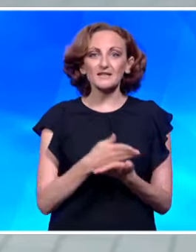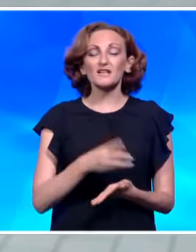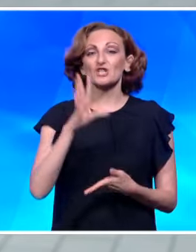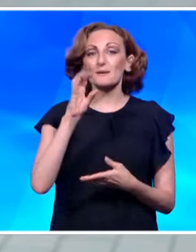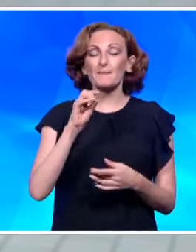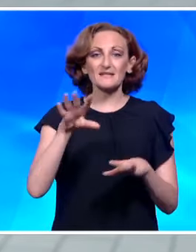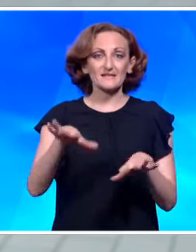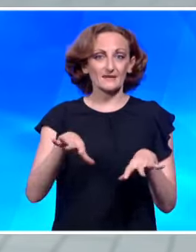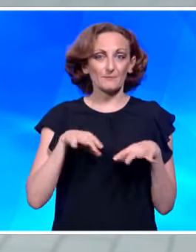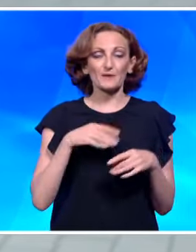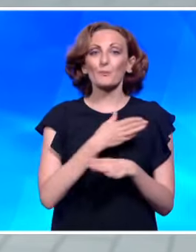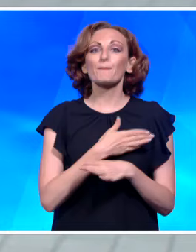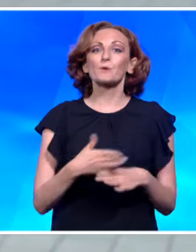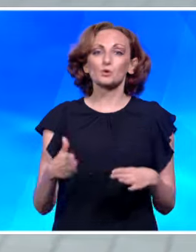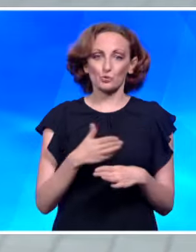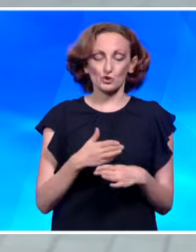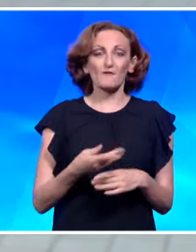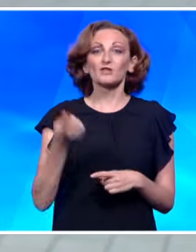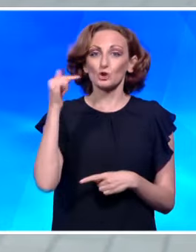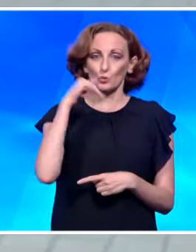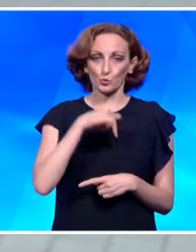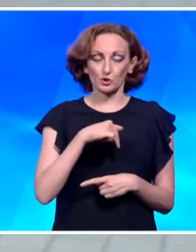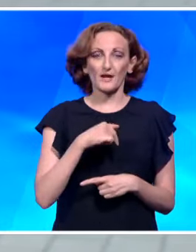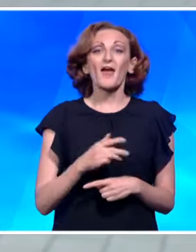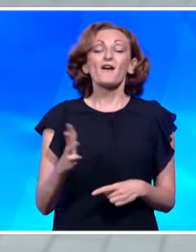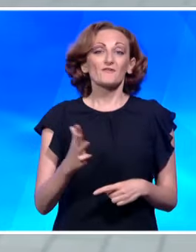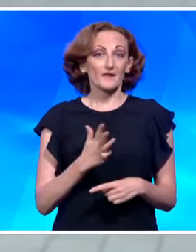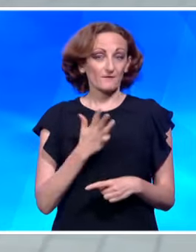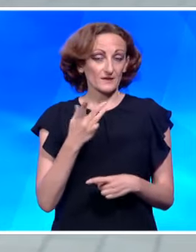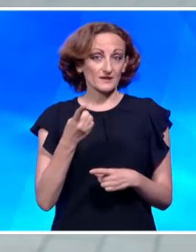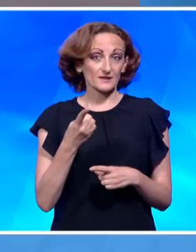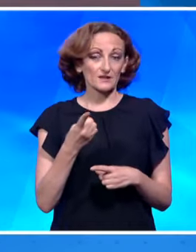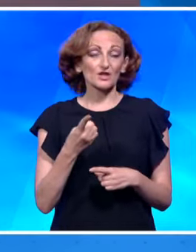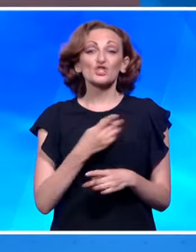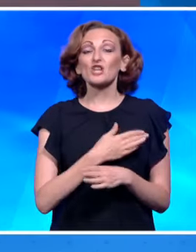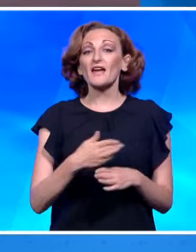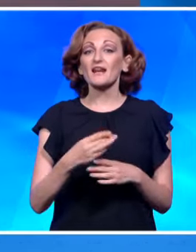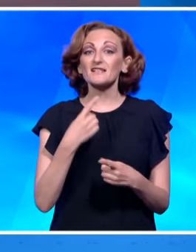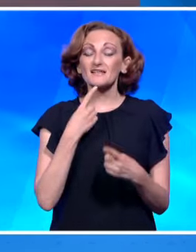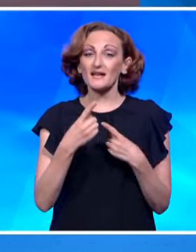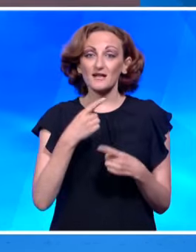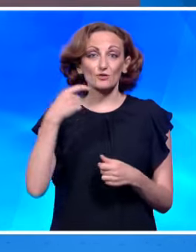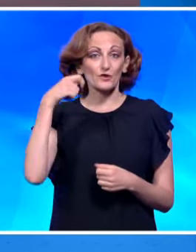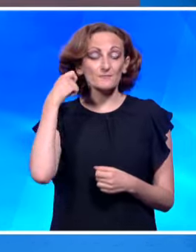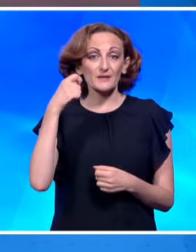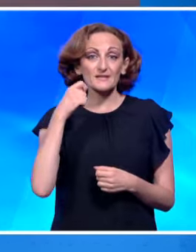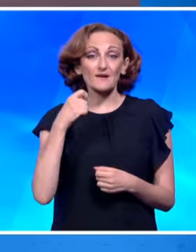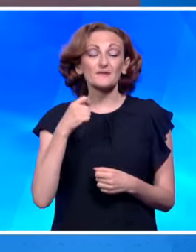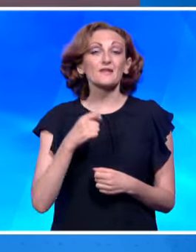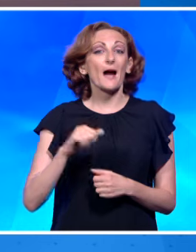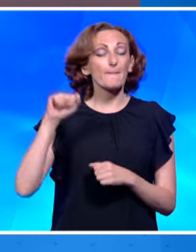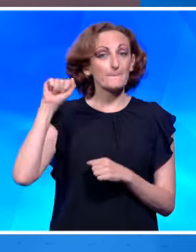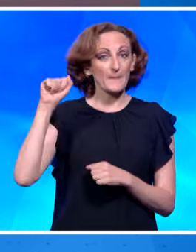50-тият парламент продължават и утре. В 9 часа ще бъде ред за разговори с президента на политическа